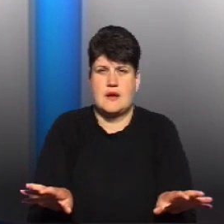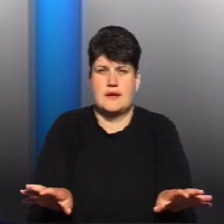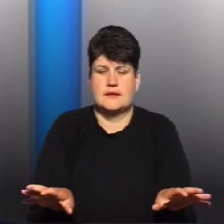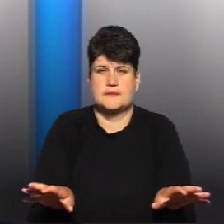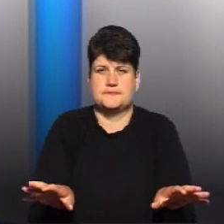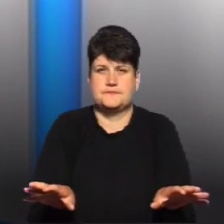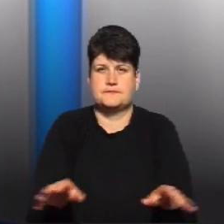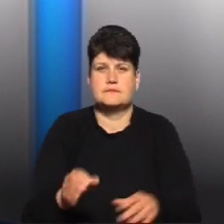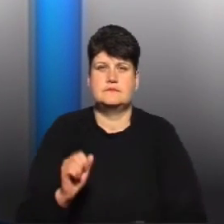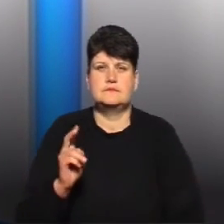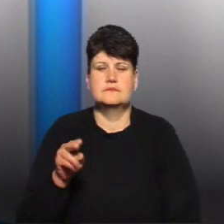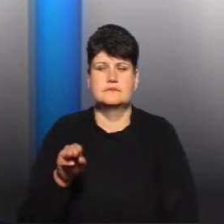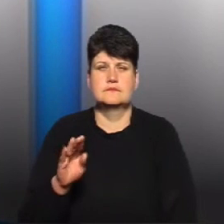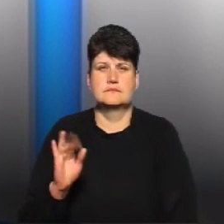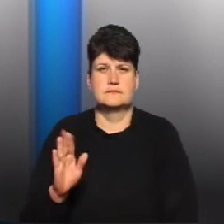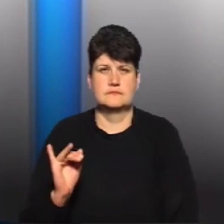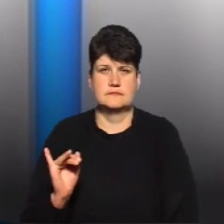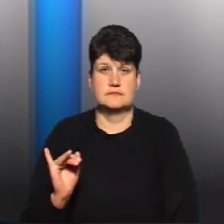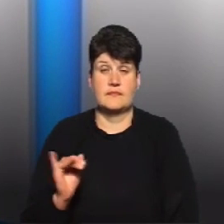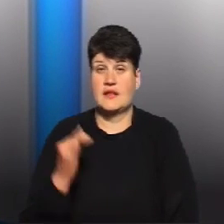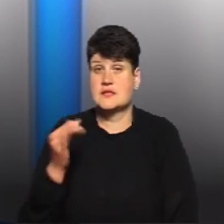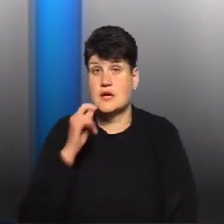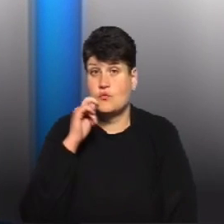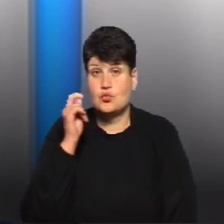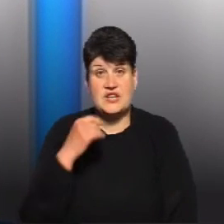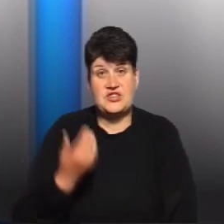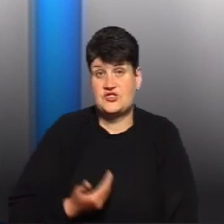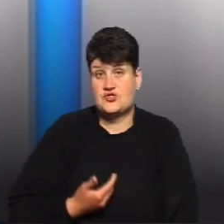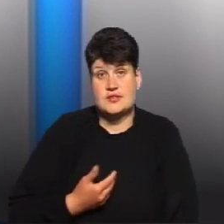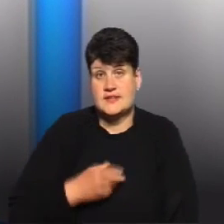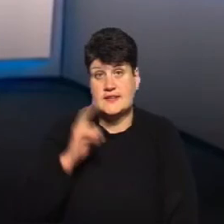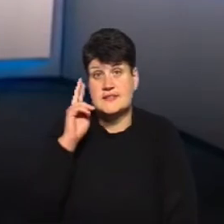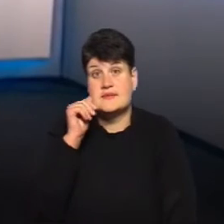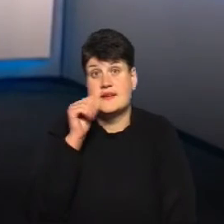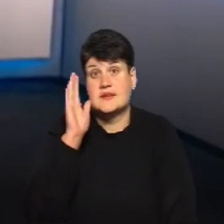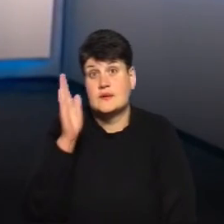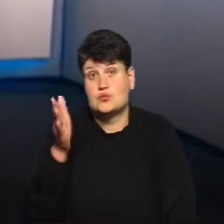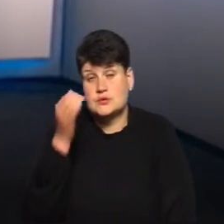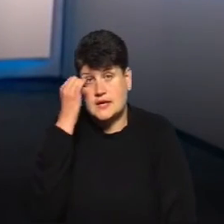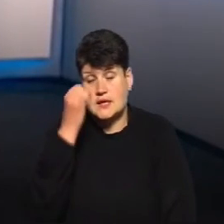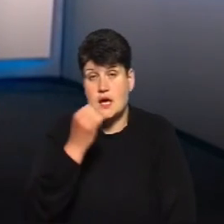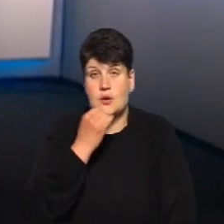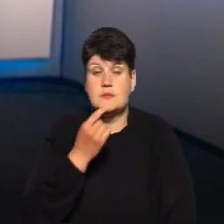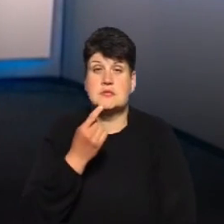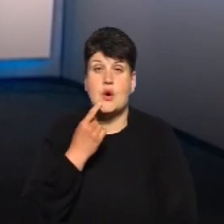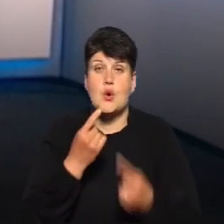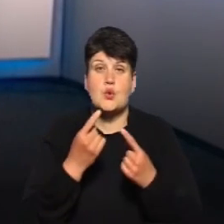активи. Тут цікаво в Україні жити, не знати все, що буде завтра. Я вам дуже дякую за розмову. Ігор Процик, директор Центру